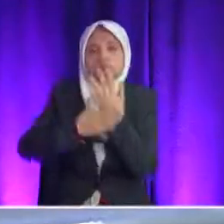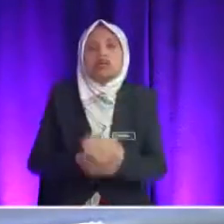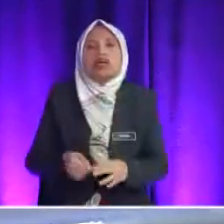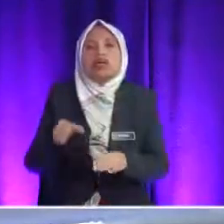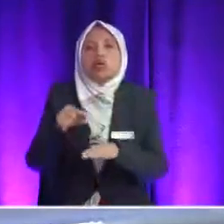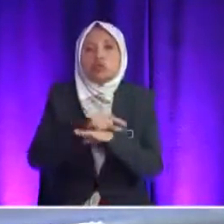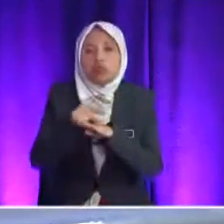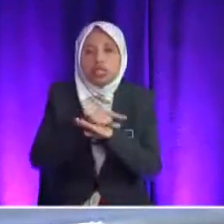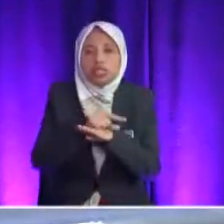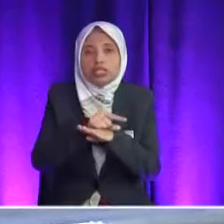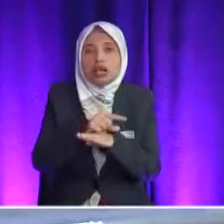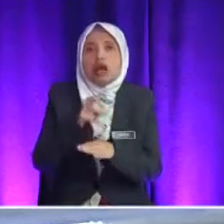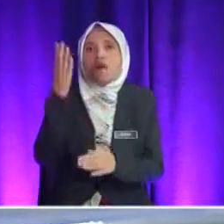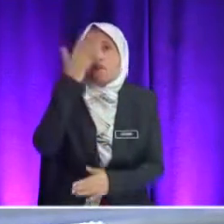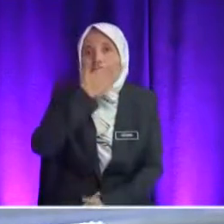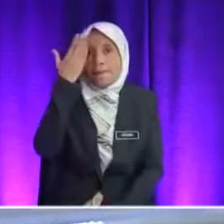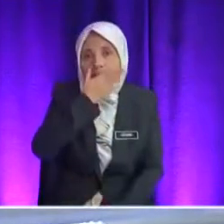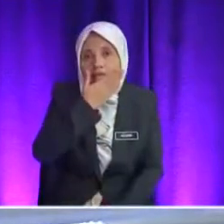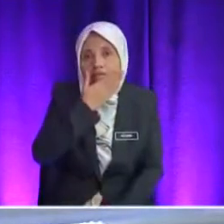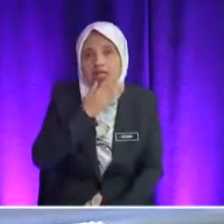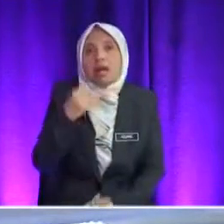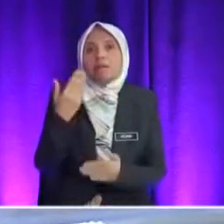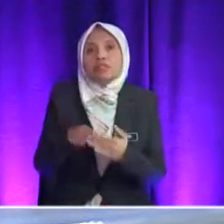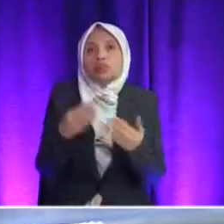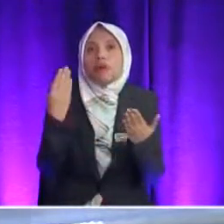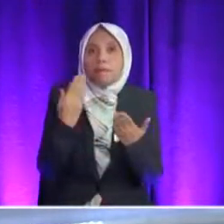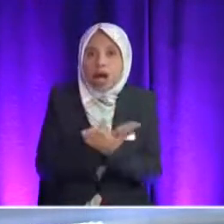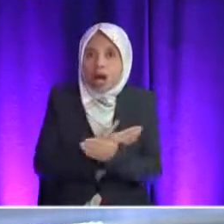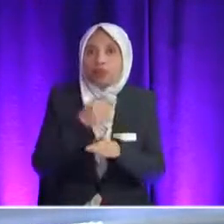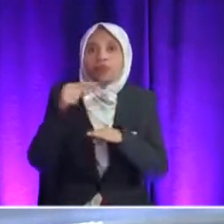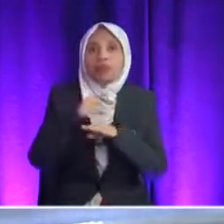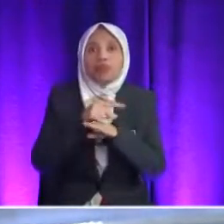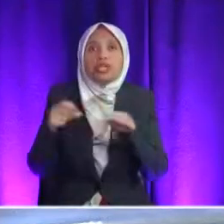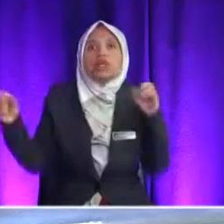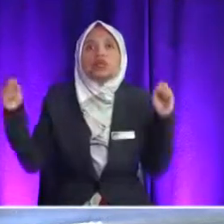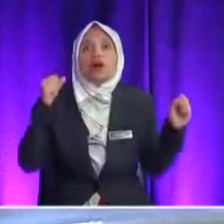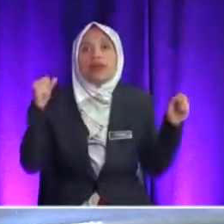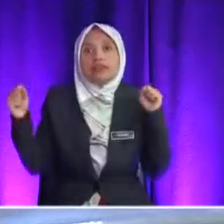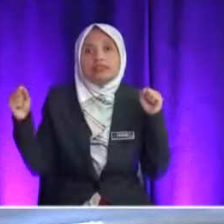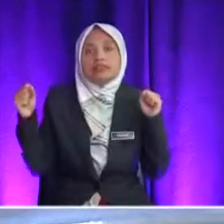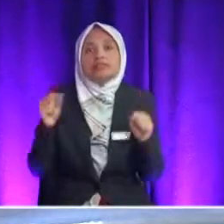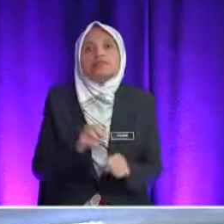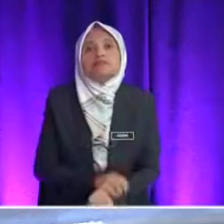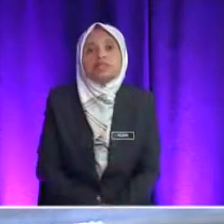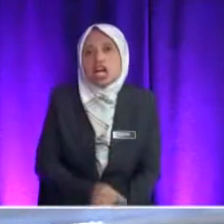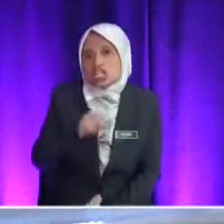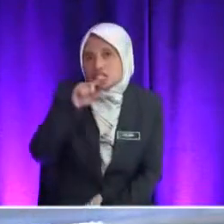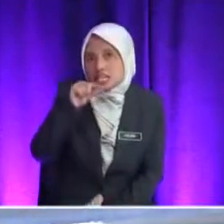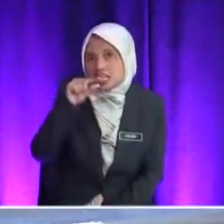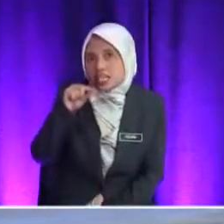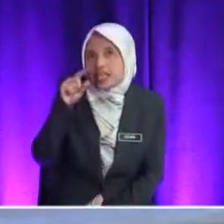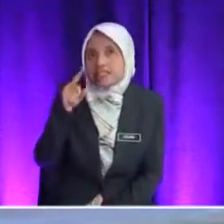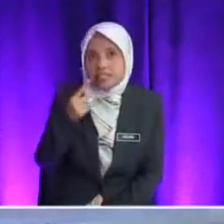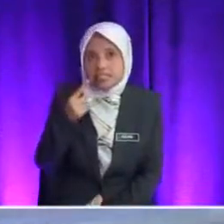pemudah lebih mudah jadi kita hanya pakai kain microfiber Nyalin kecil sedikit bae